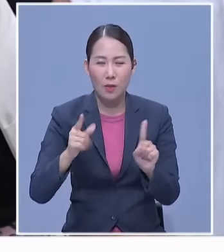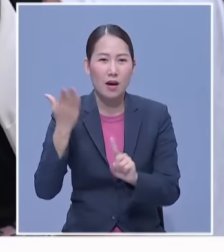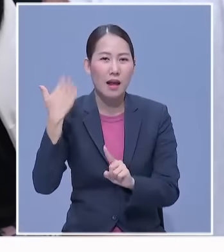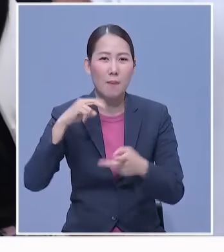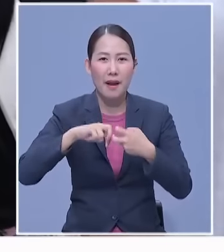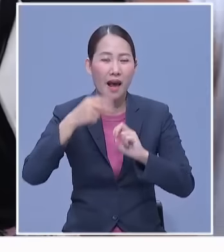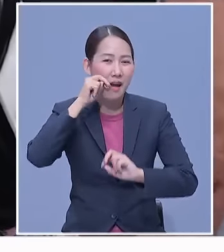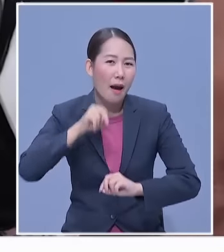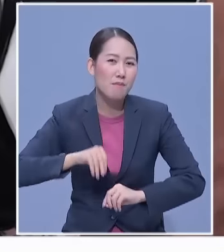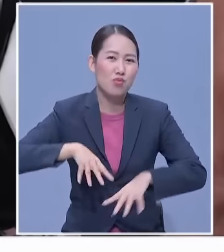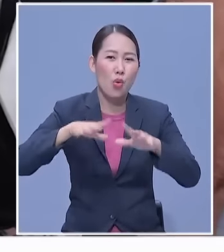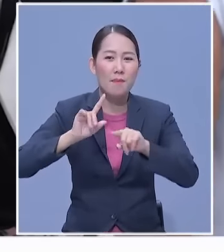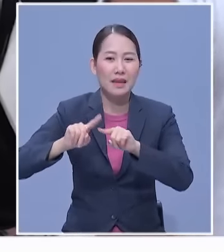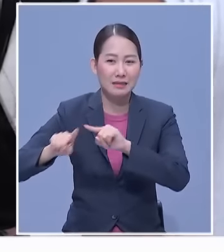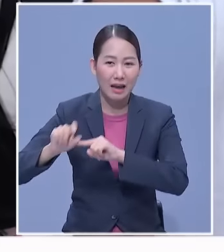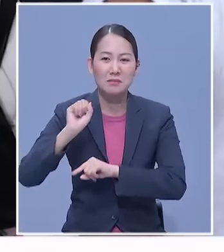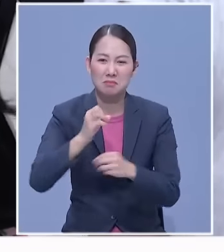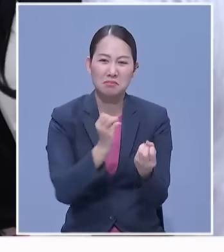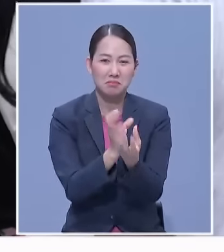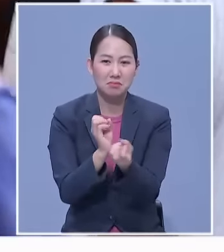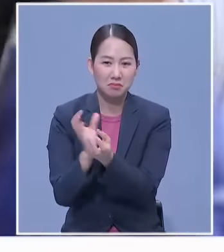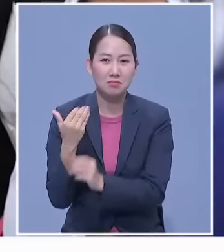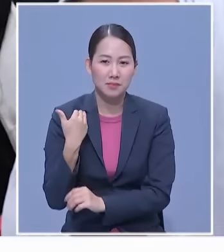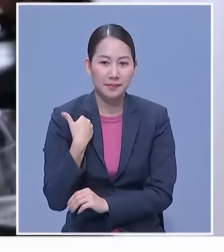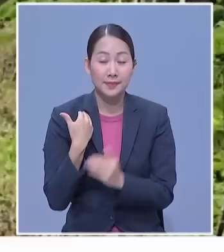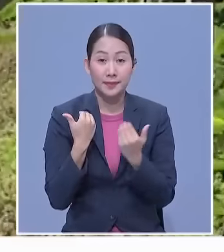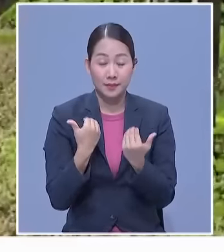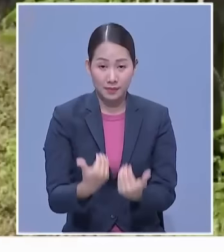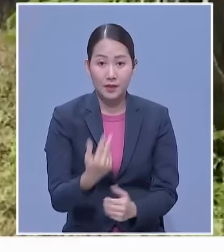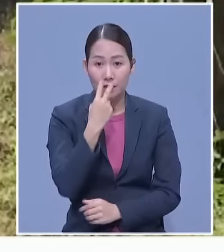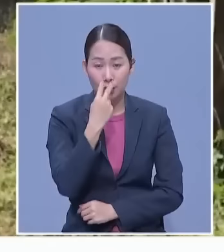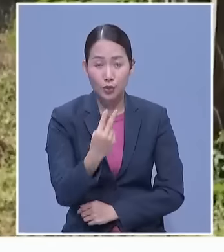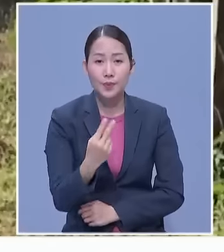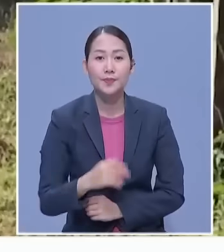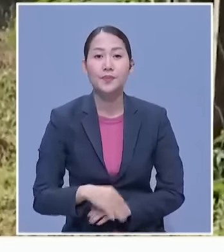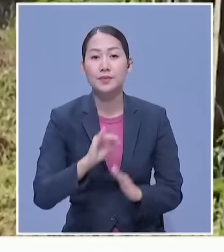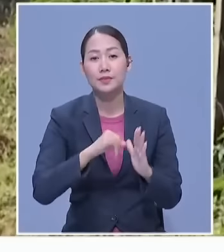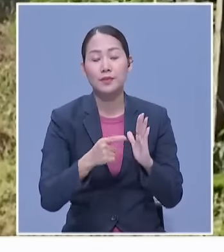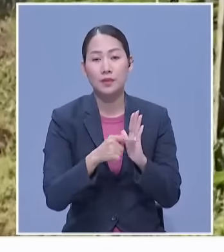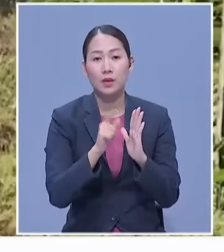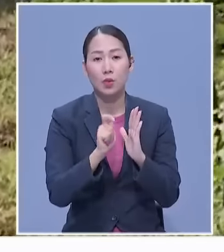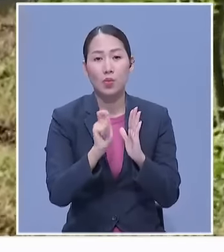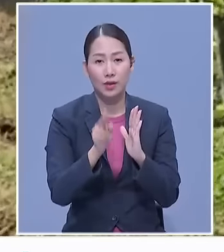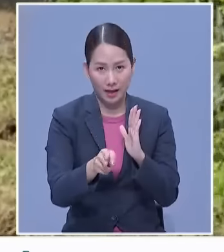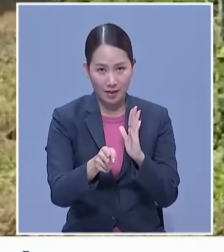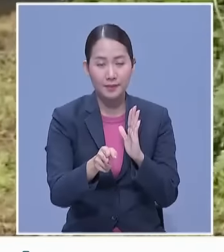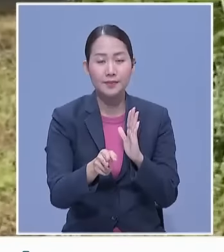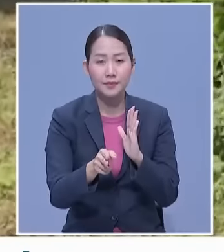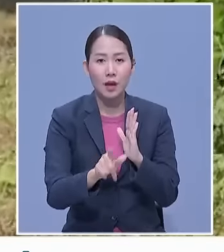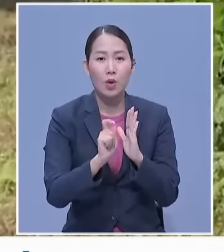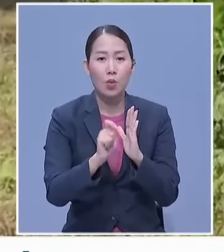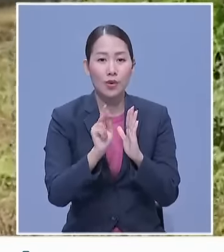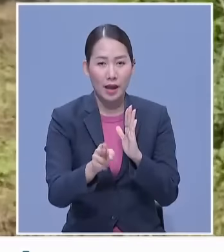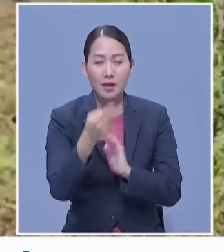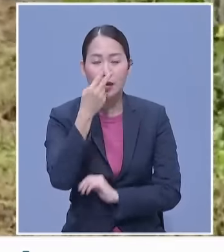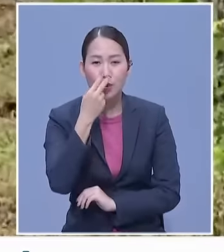อ่าเพราะฉะนั้นเราไปดูบรรยากาศที่อุทัยธานีกันหน่อยนะครับกลุ่มเปราะบางที่เขาได้รับเงิน 10,000บาทเนี่ยต่างก็พูดเป็นเสียงเดียวกัน